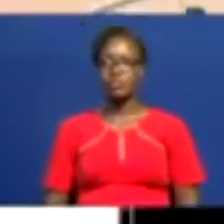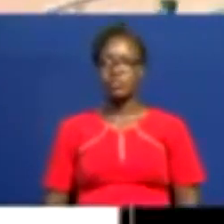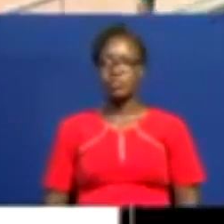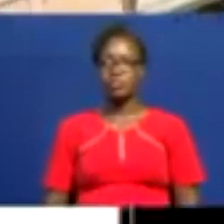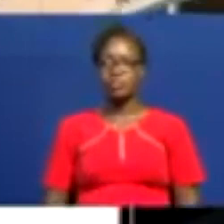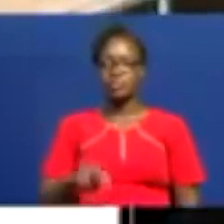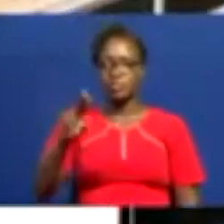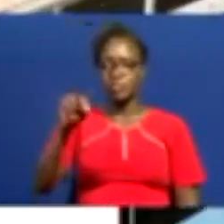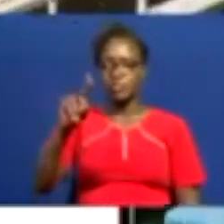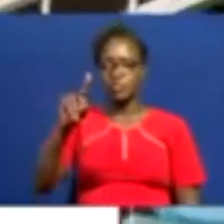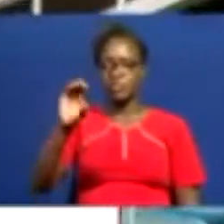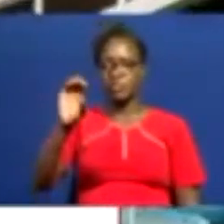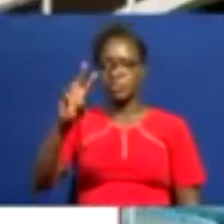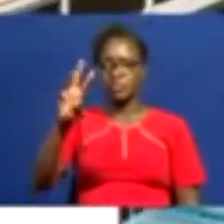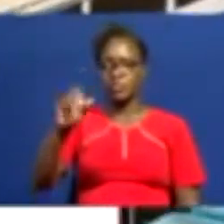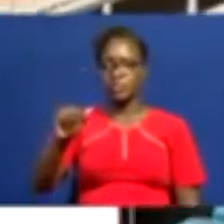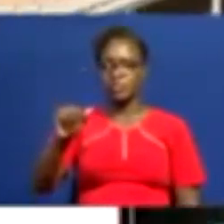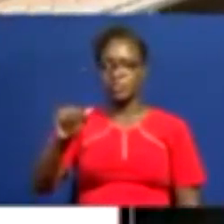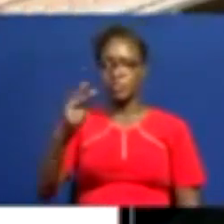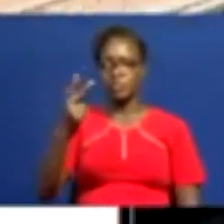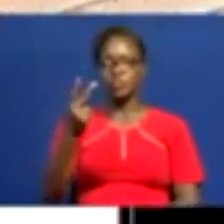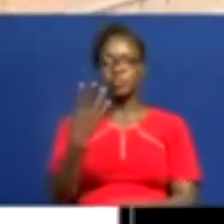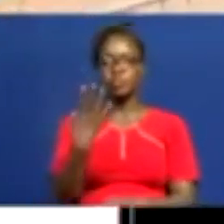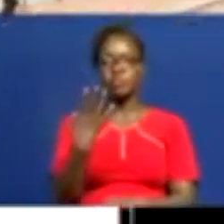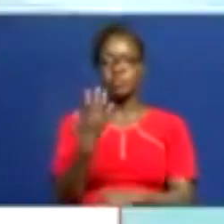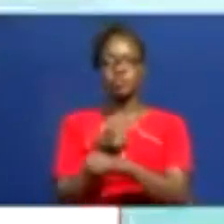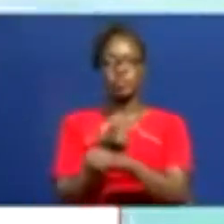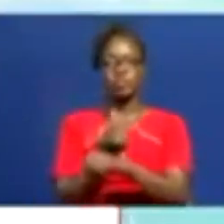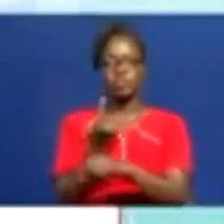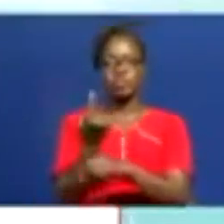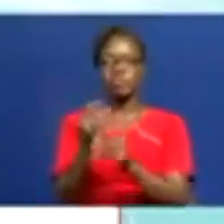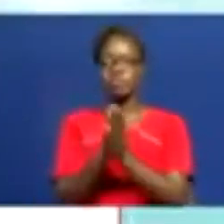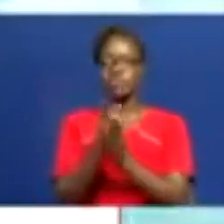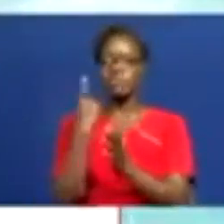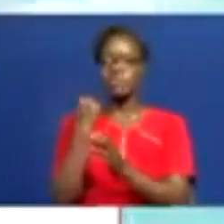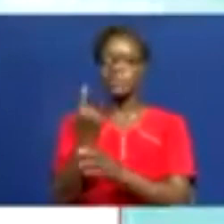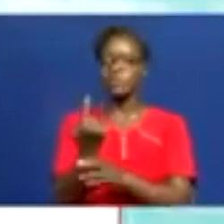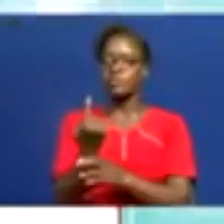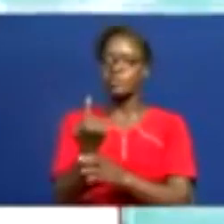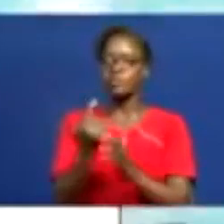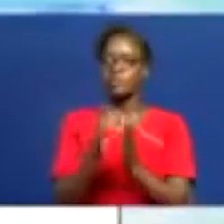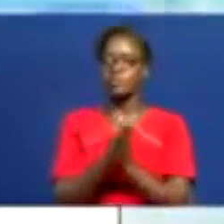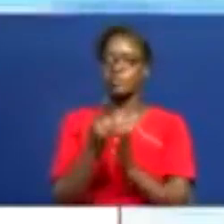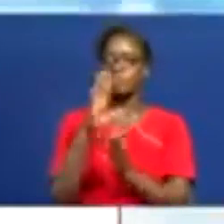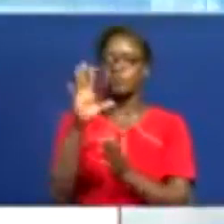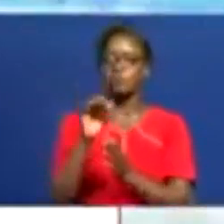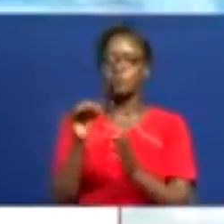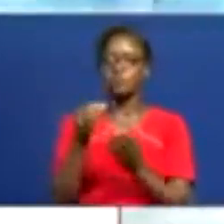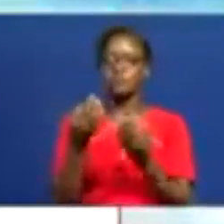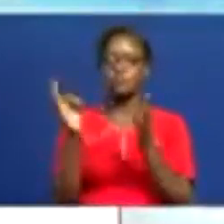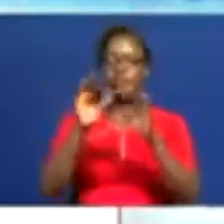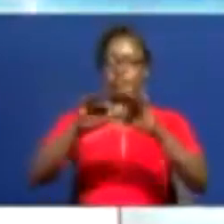Steven Ndegwa alichukua muda wa sekunde 25.14 kumaliza wa kwanza kwenye kitengo cha mita 50 mtindo wa